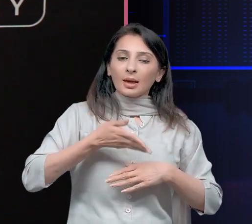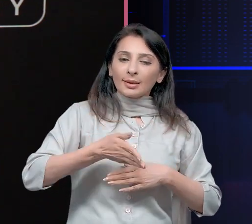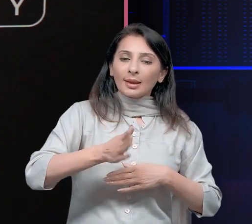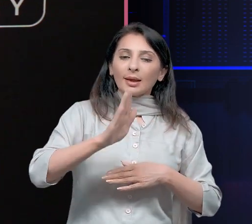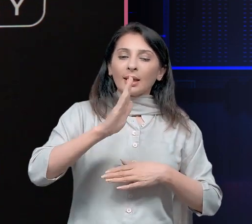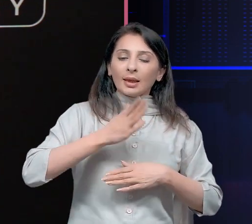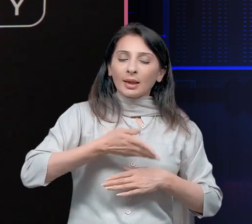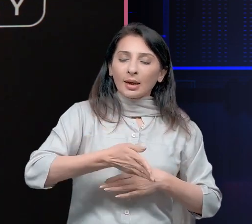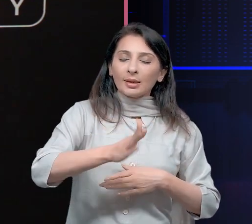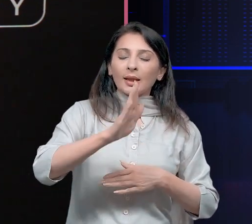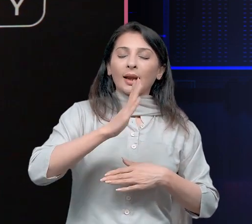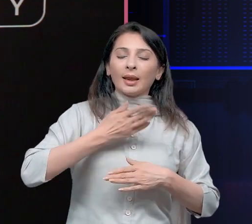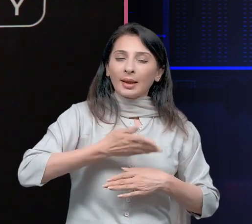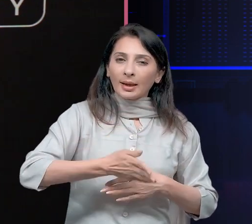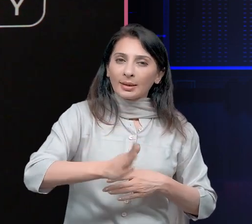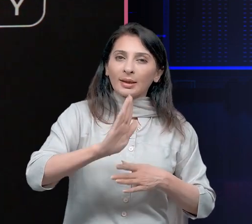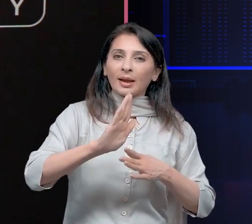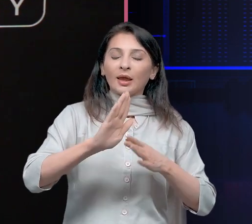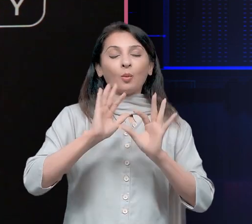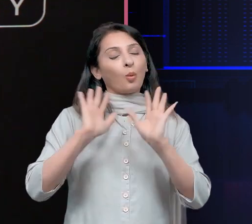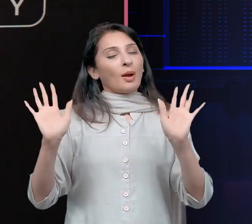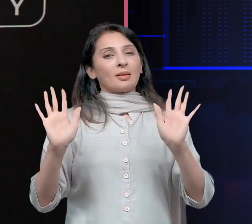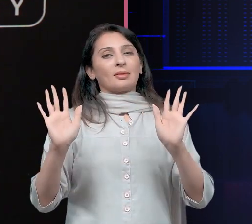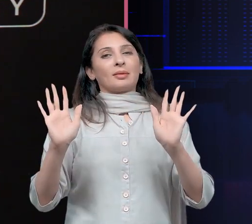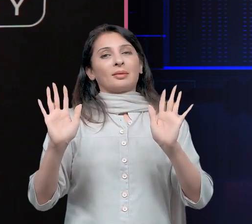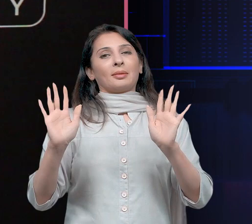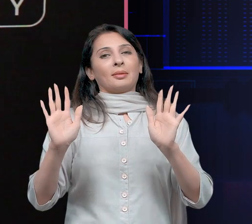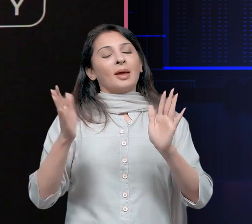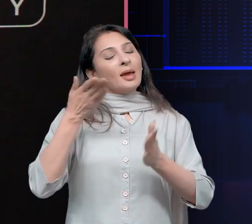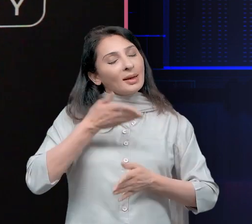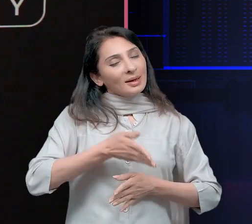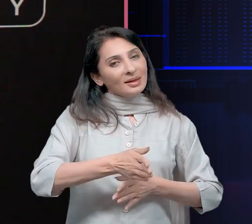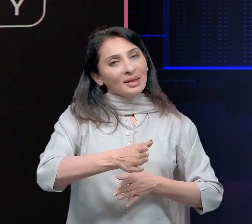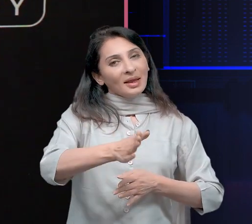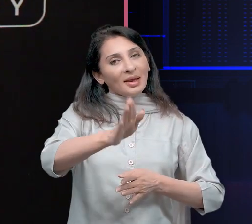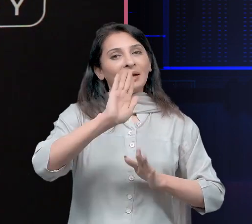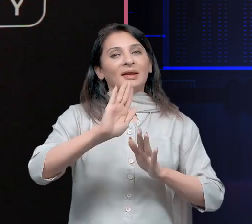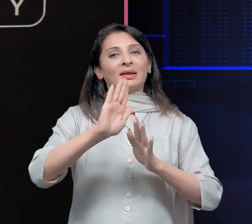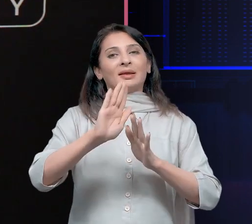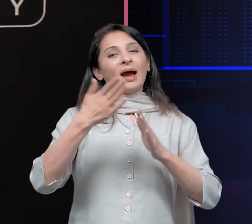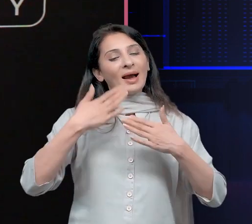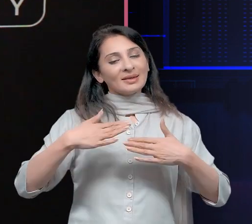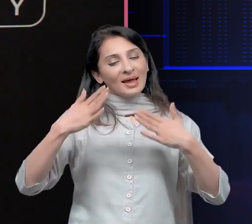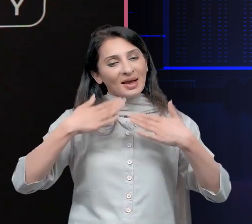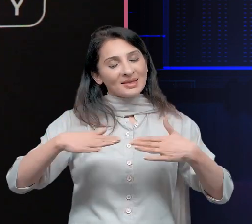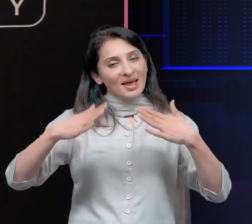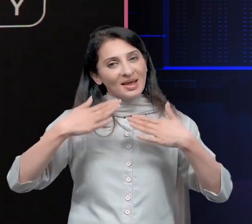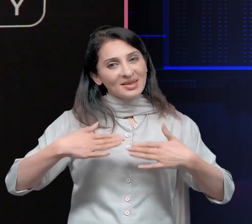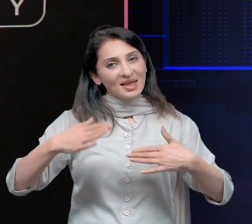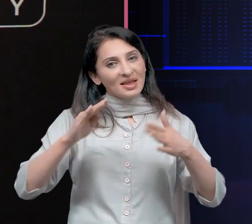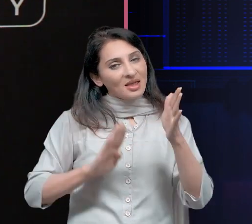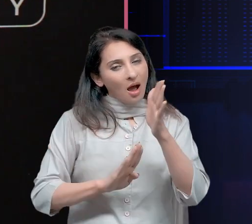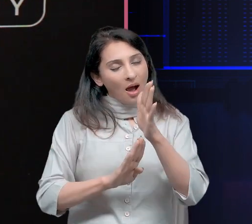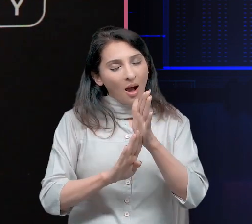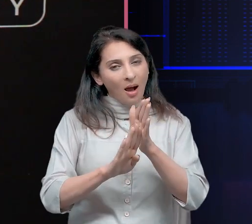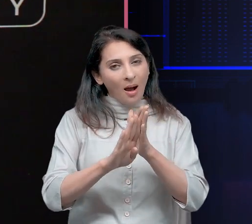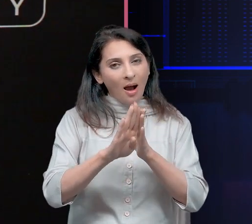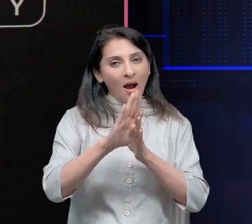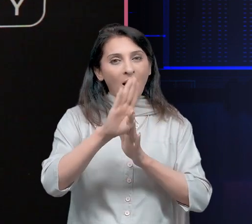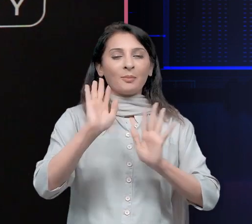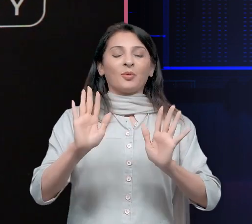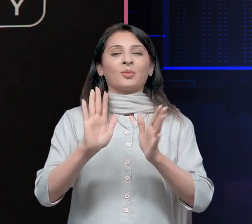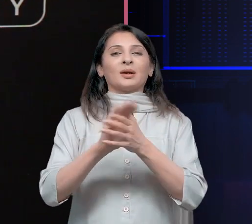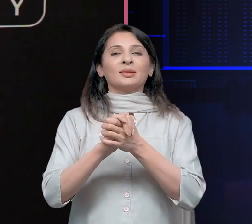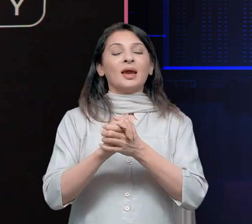ہسبینڈ جو کہ ہوتے بھی نہیں تھے، یعنی کہ میرے بچے بیمار ہوتے تھے تو مجھے ساتھ ان کو لیکچر پہ لے کے جانا پڑتا تھا، تو میرے دوست